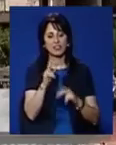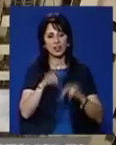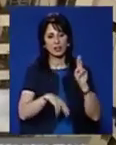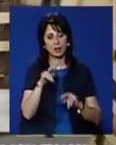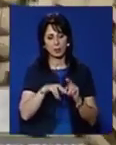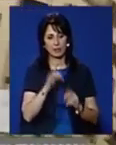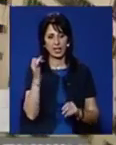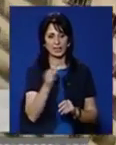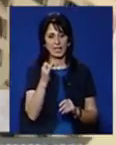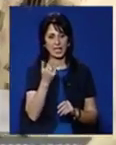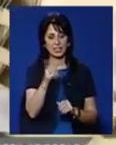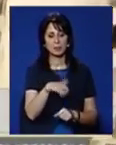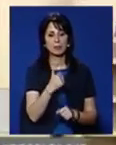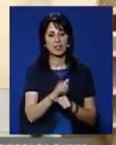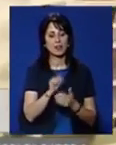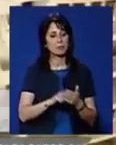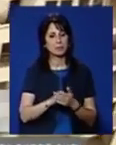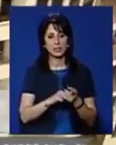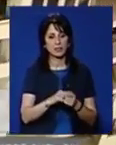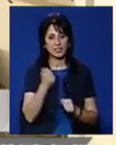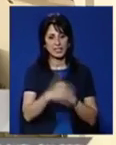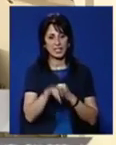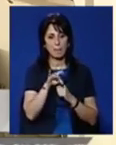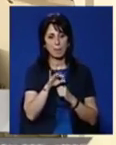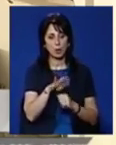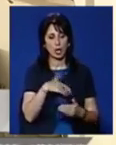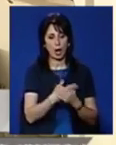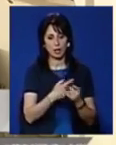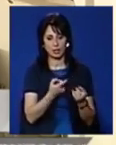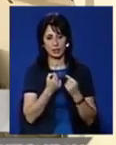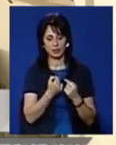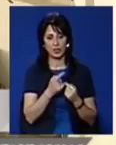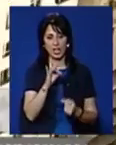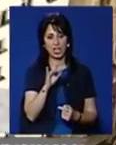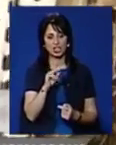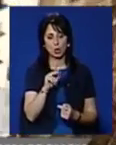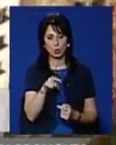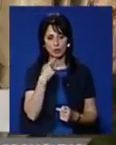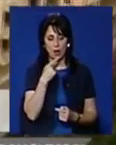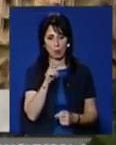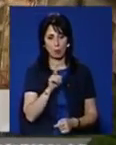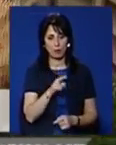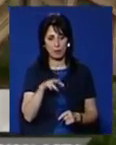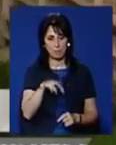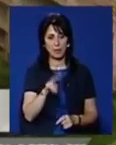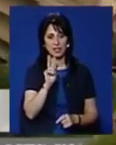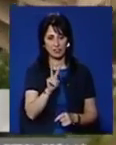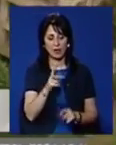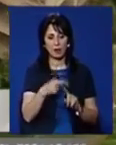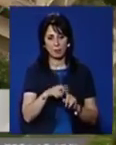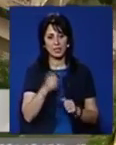დეველოპერული კომპანიის დაინტერესების მთავარი მიზეზი ცენტრ-პოინტის აქტივებია. გურამ რჩეულიშვილი იმასაც ამბობს, რომ კვადრატი